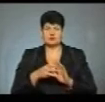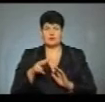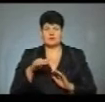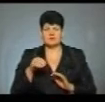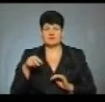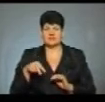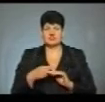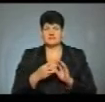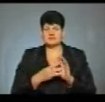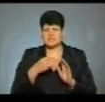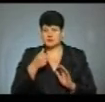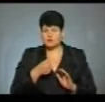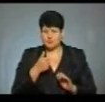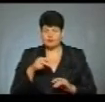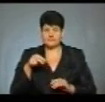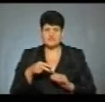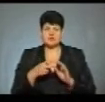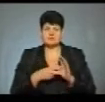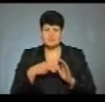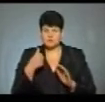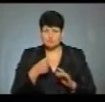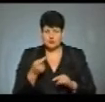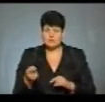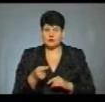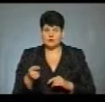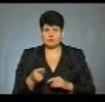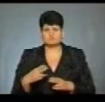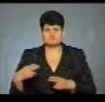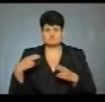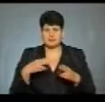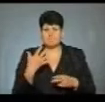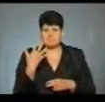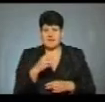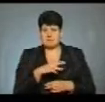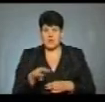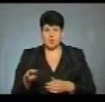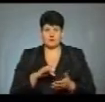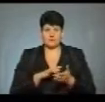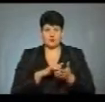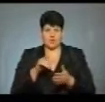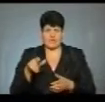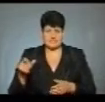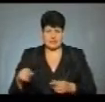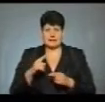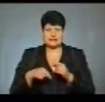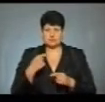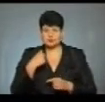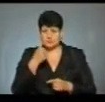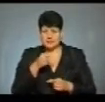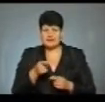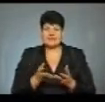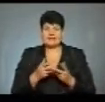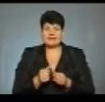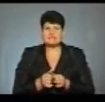листопада 2018-го. У 2017 році Тернопільщину відвідали 5 мільйонів туристів. У наступному році їхня кількість зросла